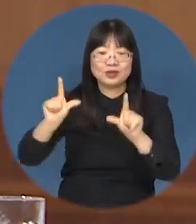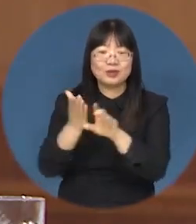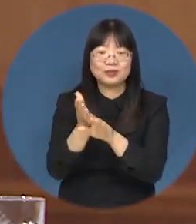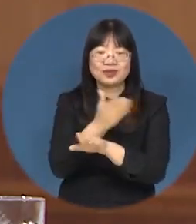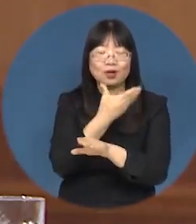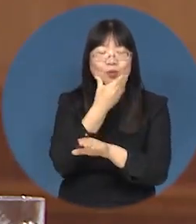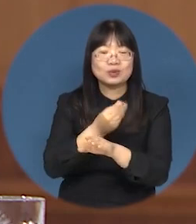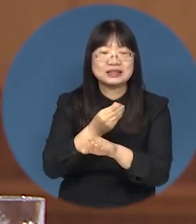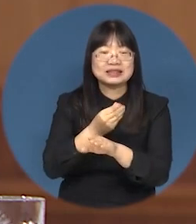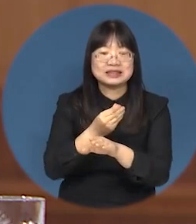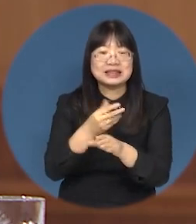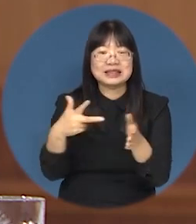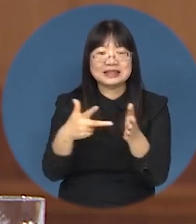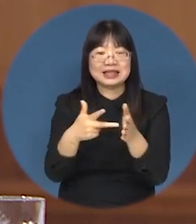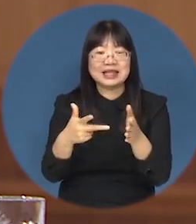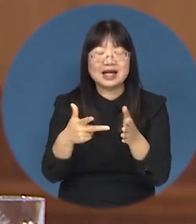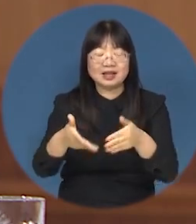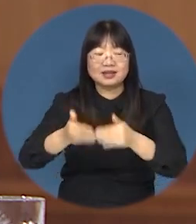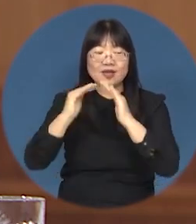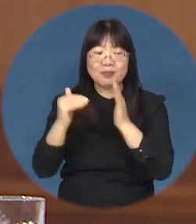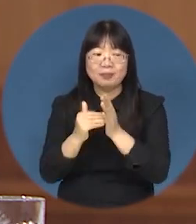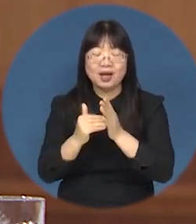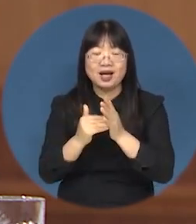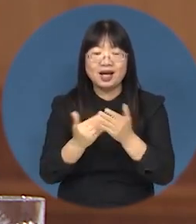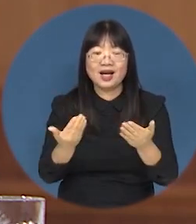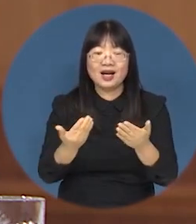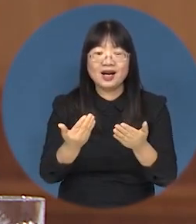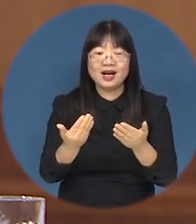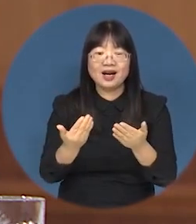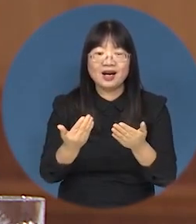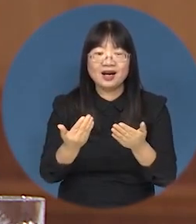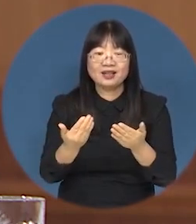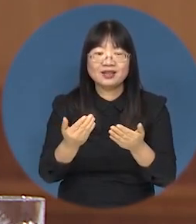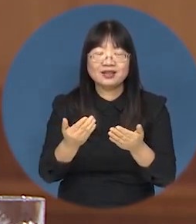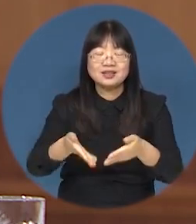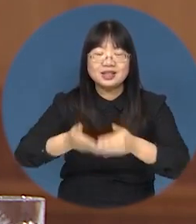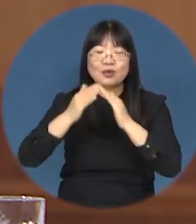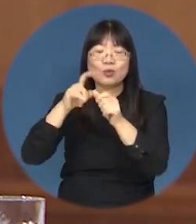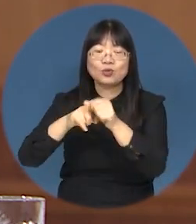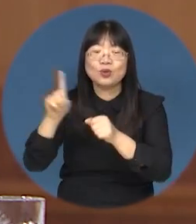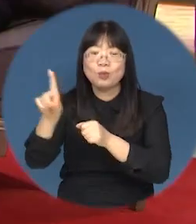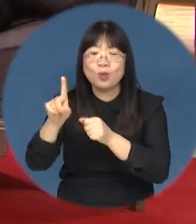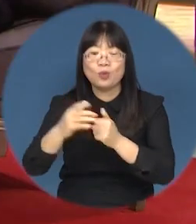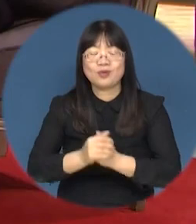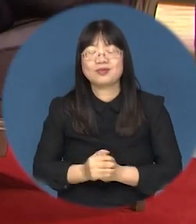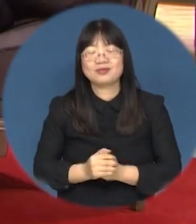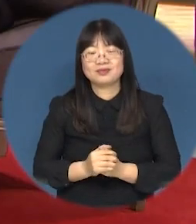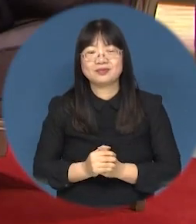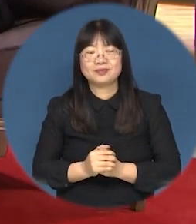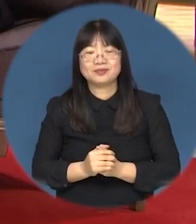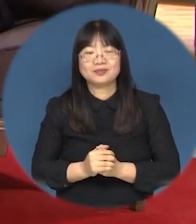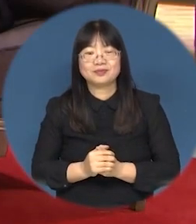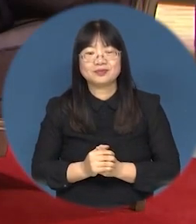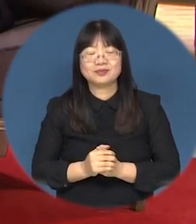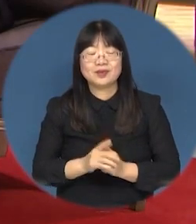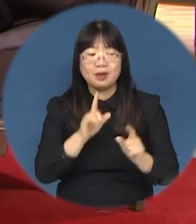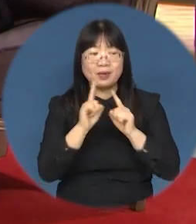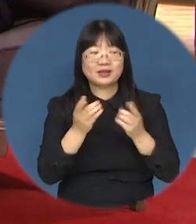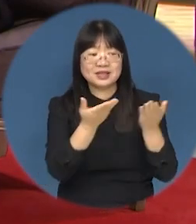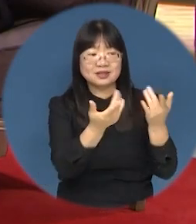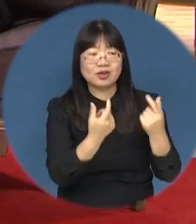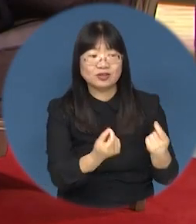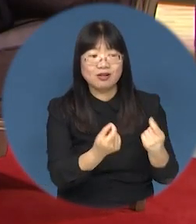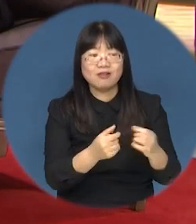2005년부터 복지 재단을 만드셨어요. 예. 어떤 일을 하는 재단입니까? 아 이제 그 말씀드린 대로